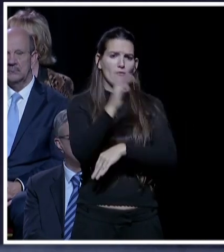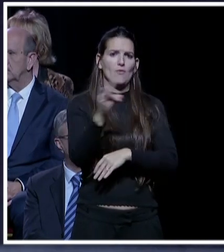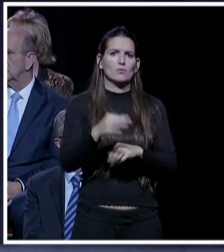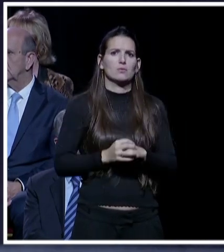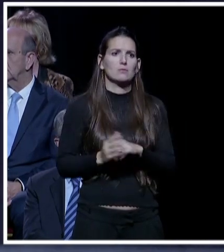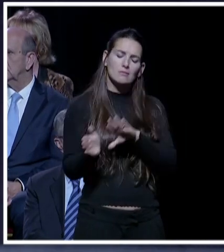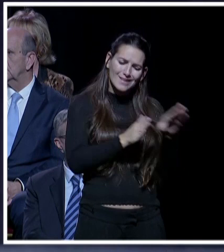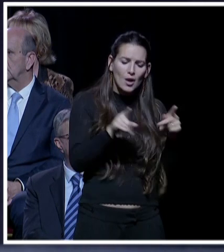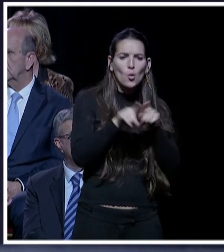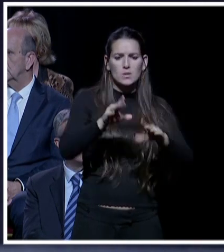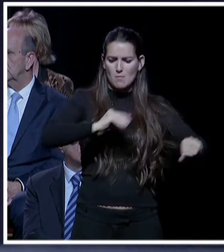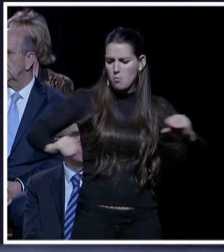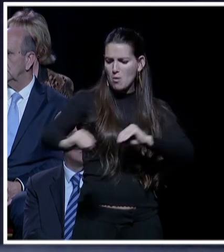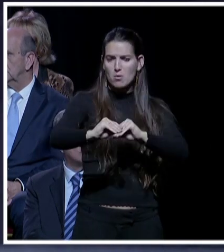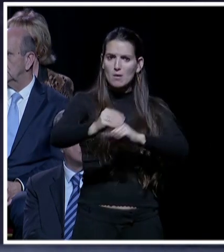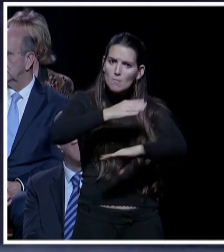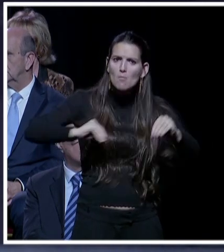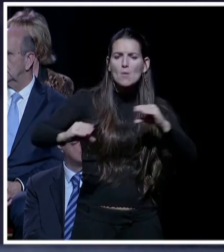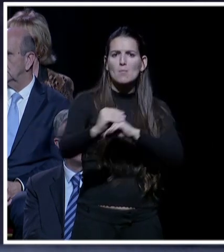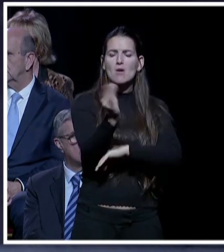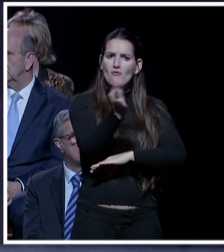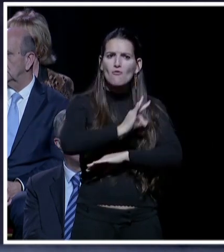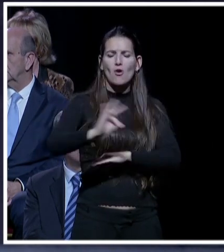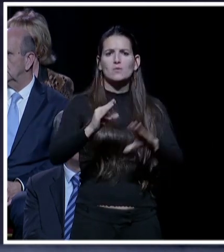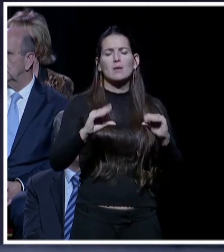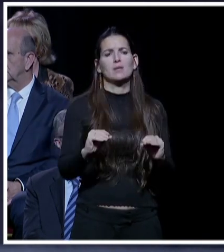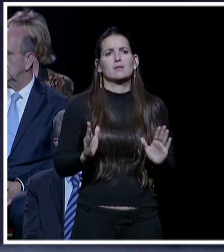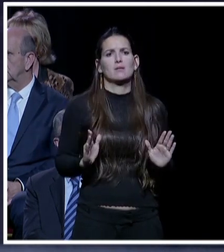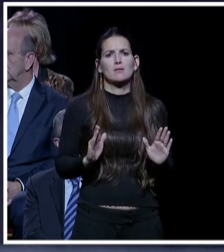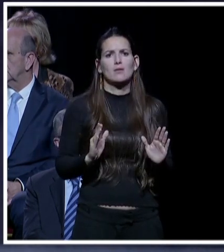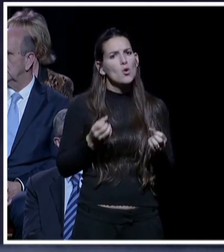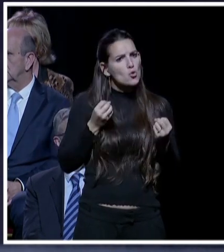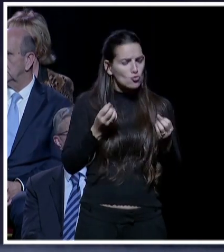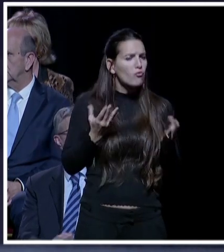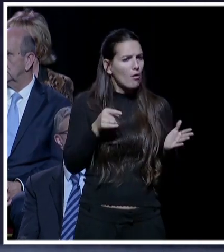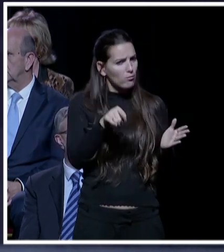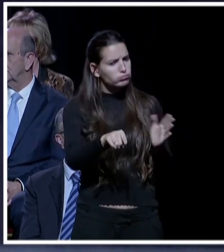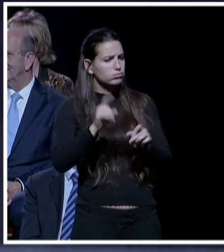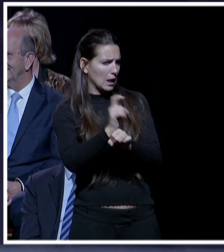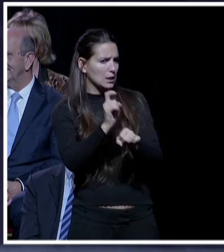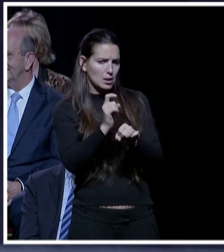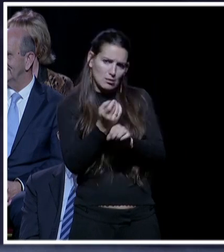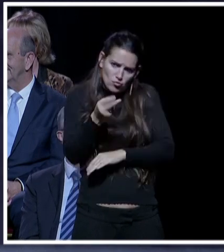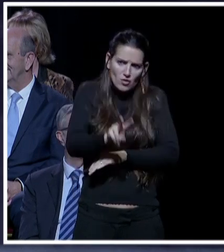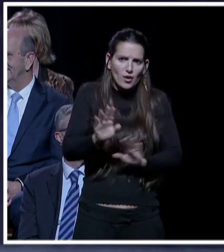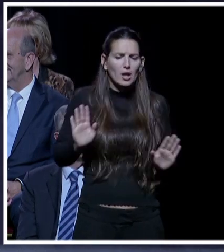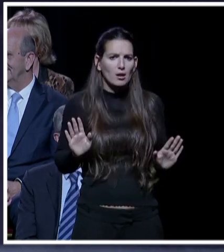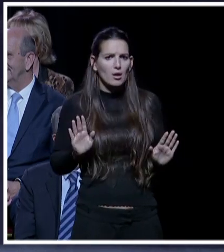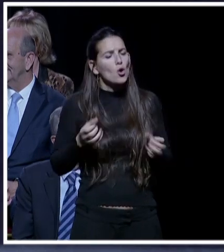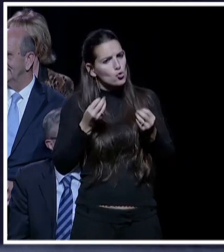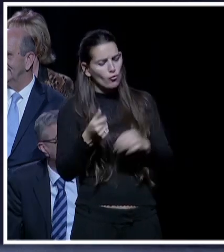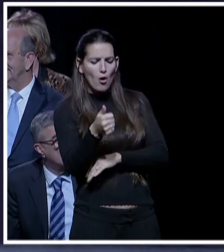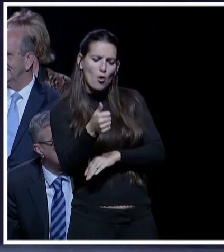notre peuple, le peuple français. On nous dit parfois trop critique, c'est un peu vrai. Souvent